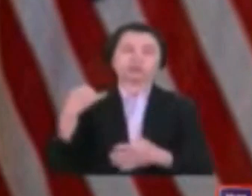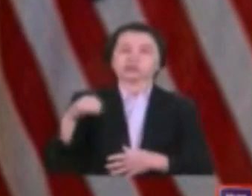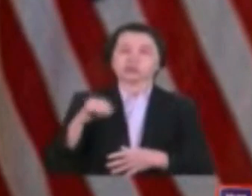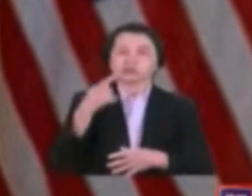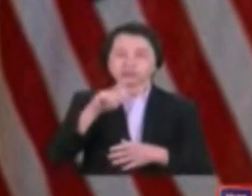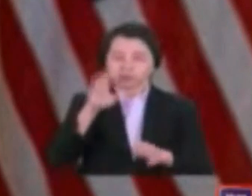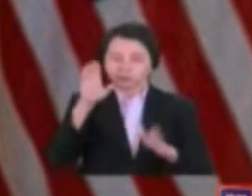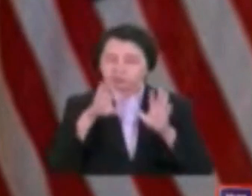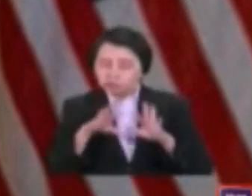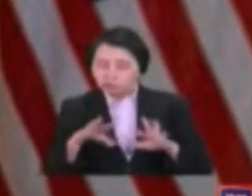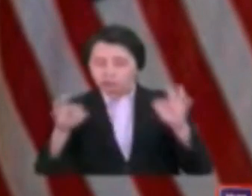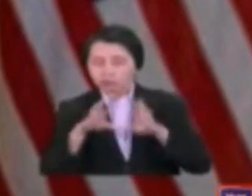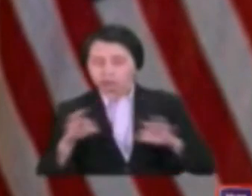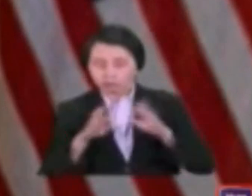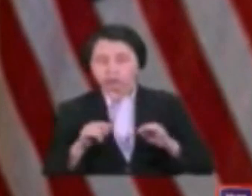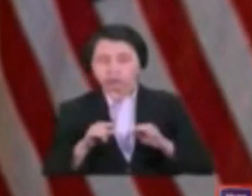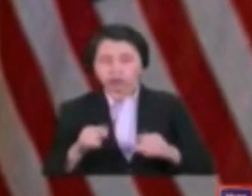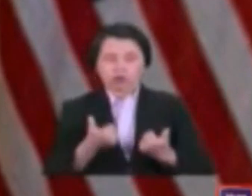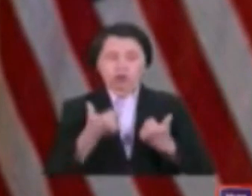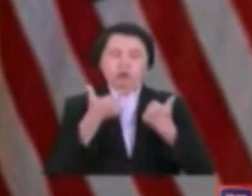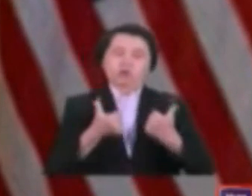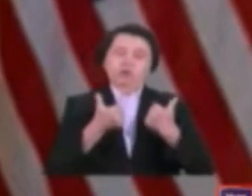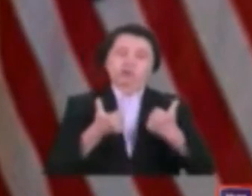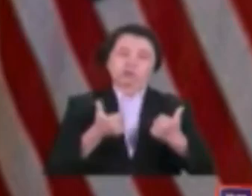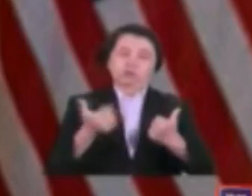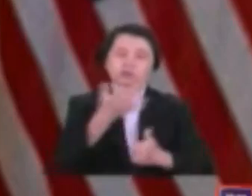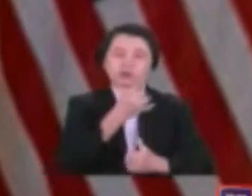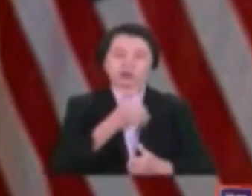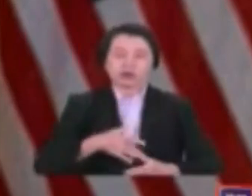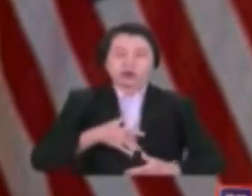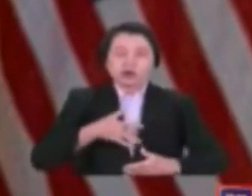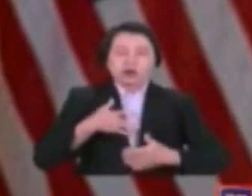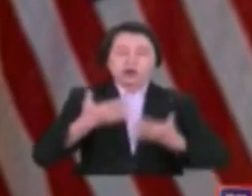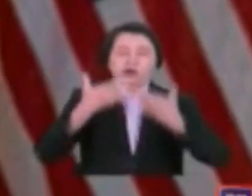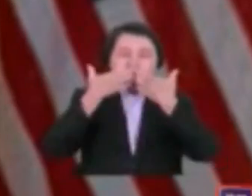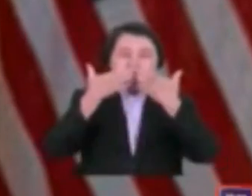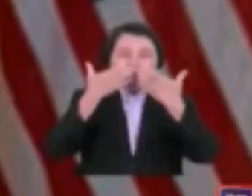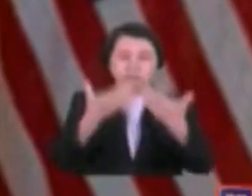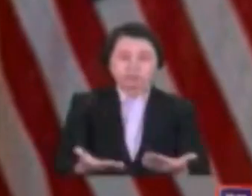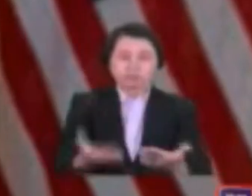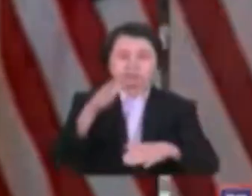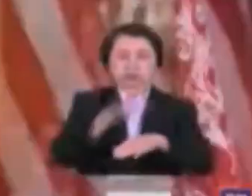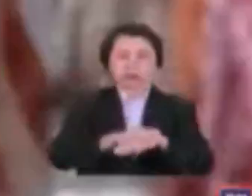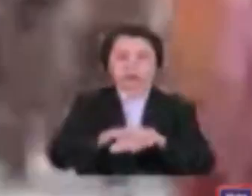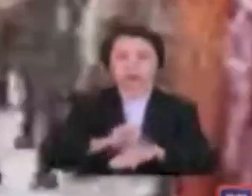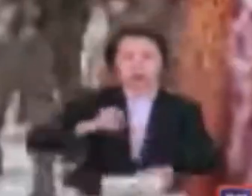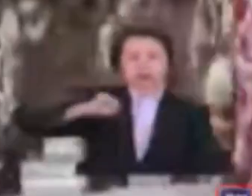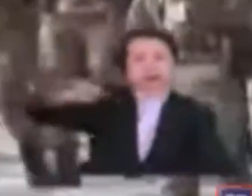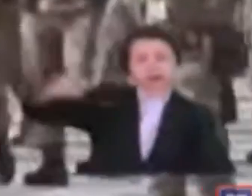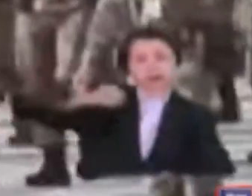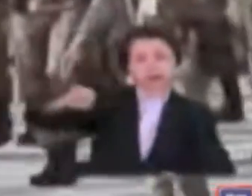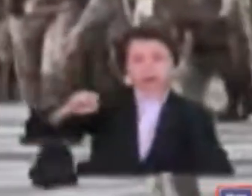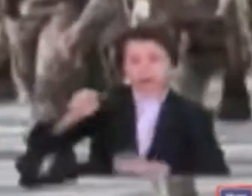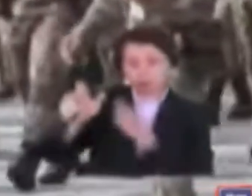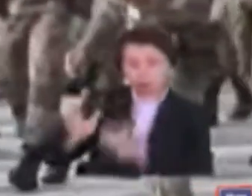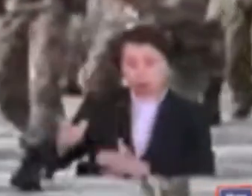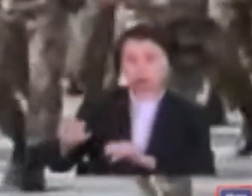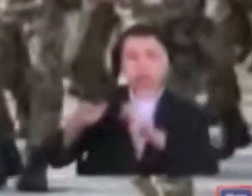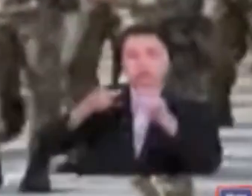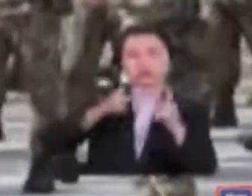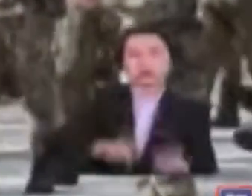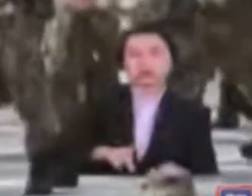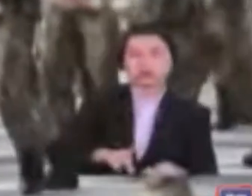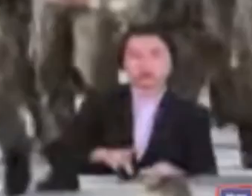untuk menggambarkan sanjungan dan rasa terima kasih ke atas perjuangan serta